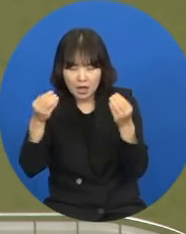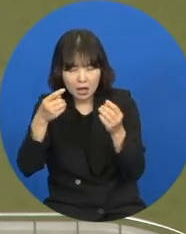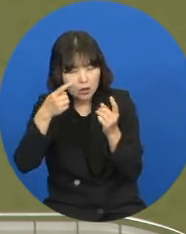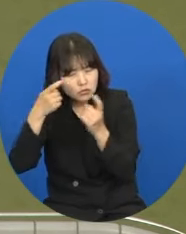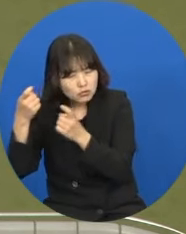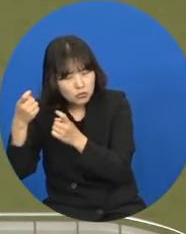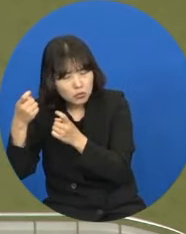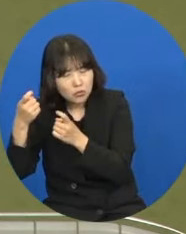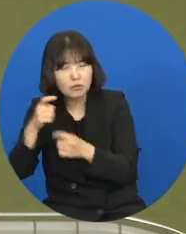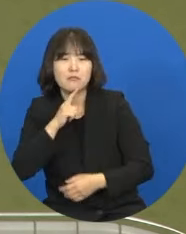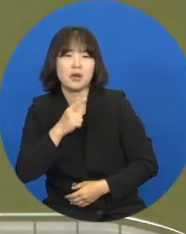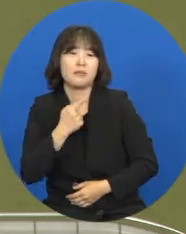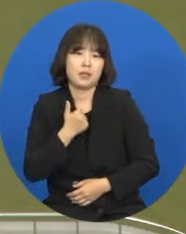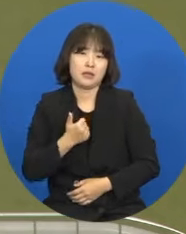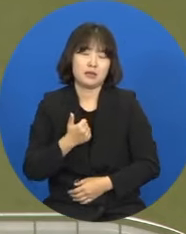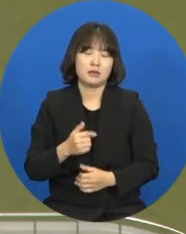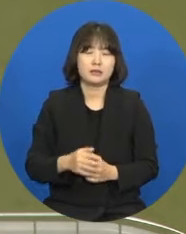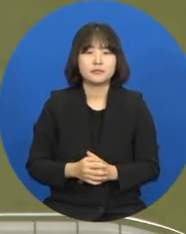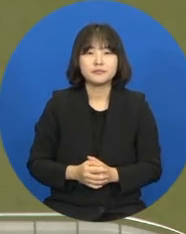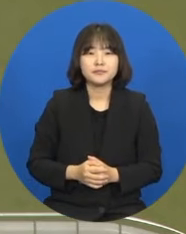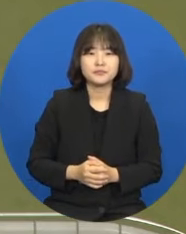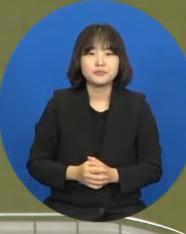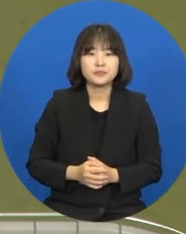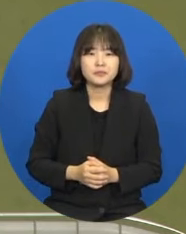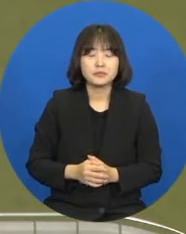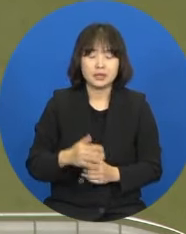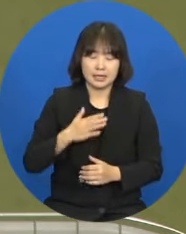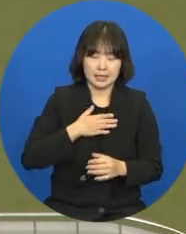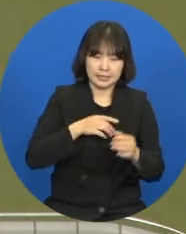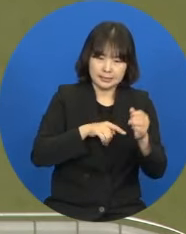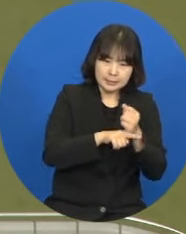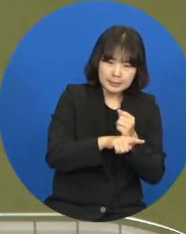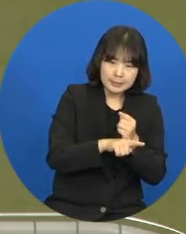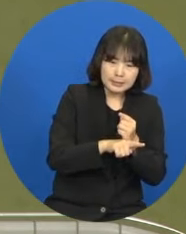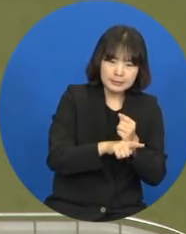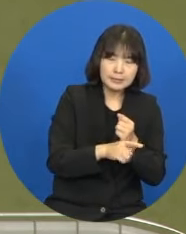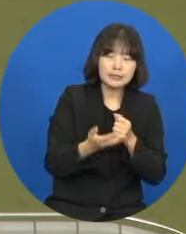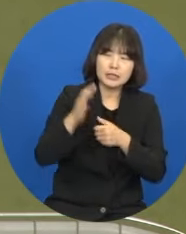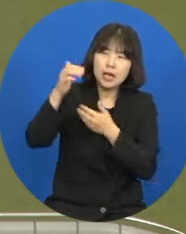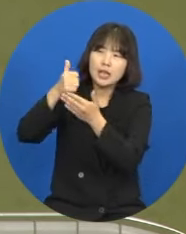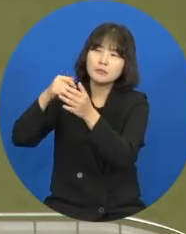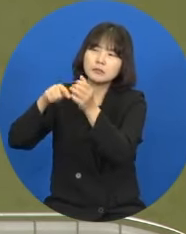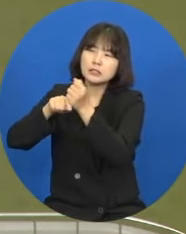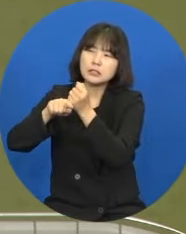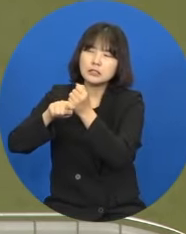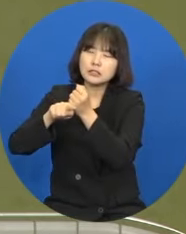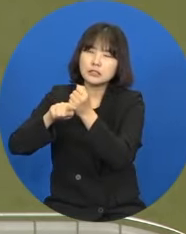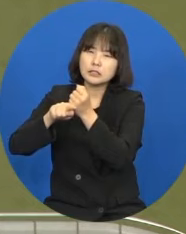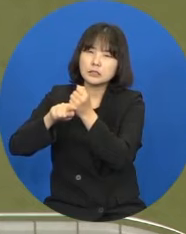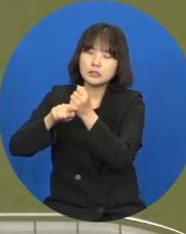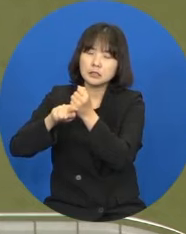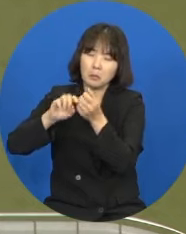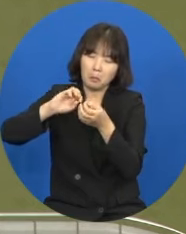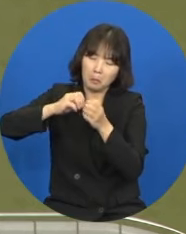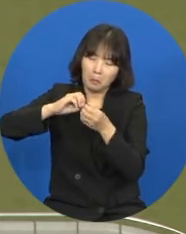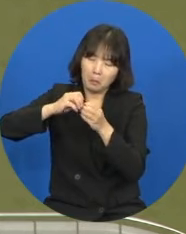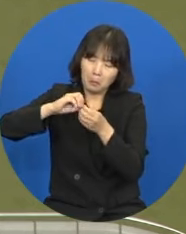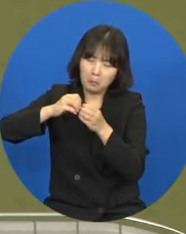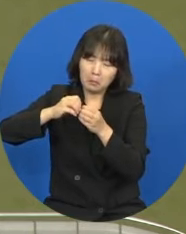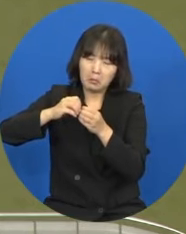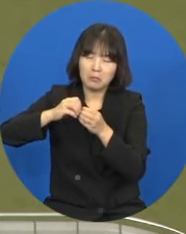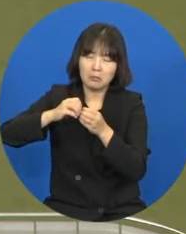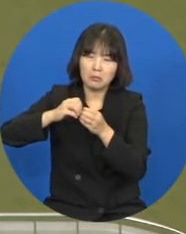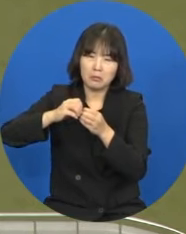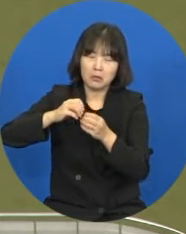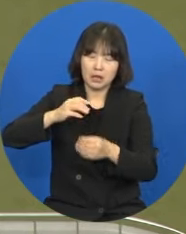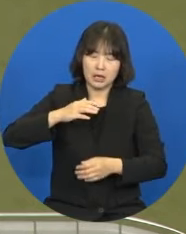자신의 소망을 말씀을 통하여 하나님의 뜻이라고 포장을 하는 것이죠 그리고 자신을 속이는